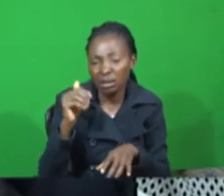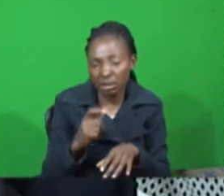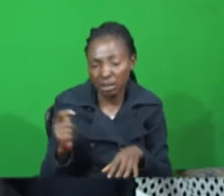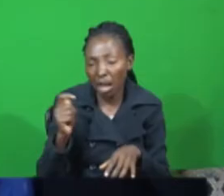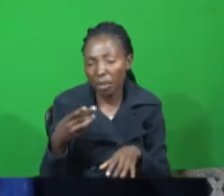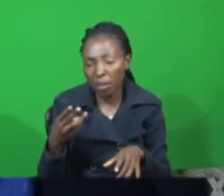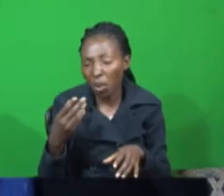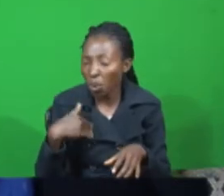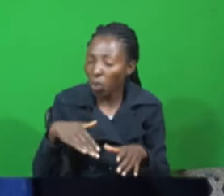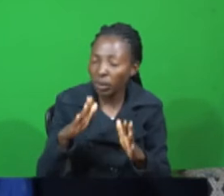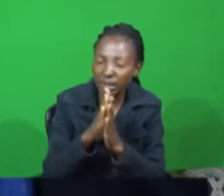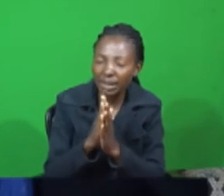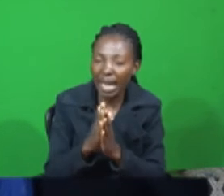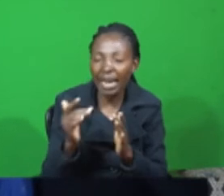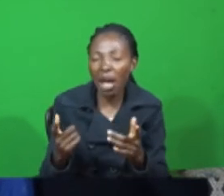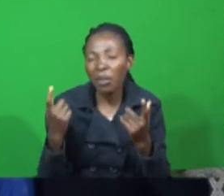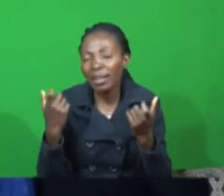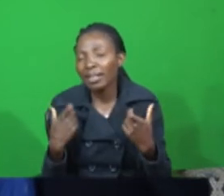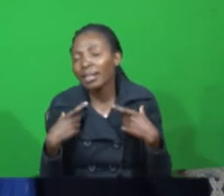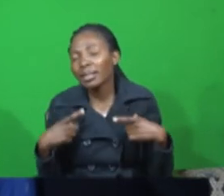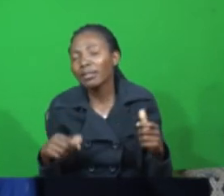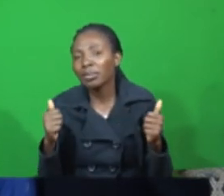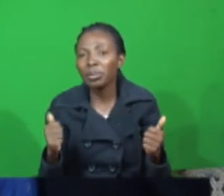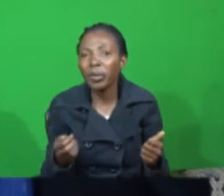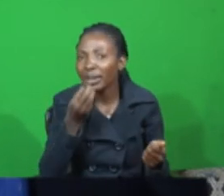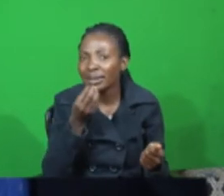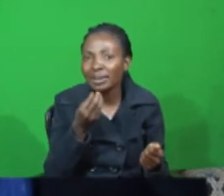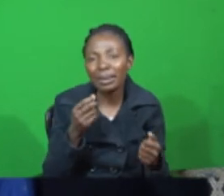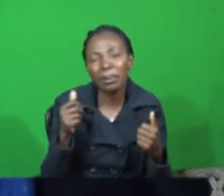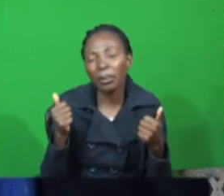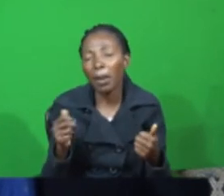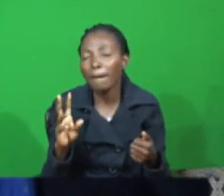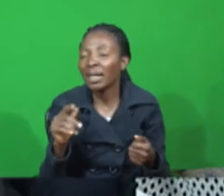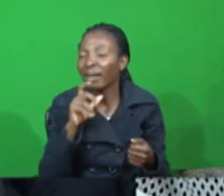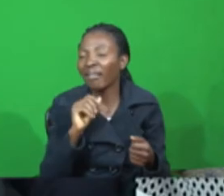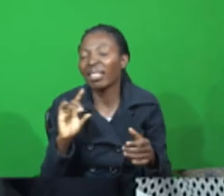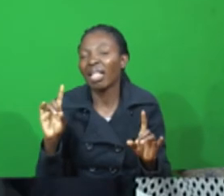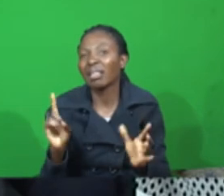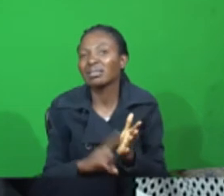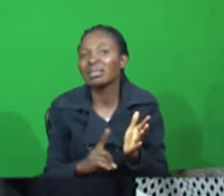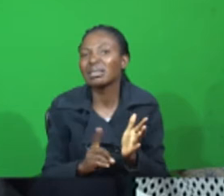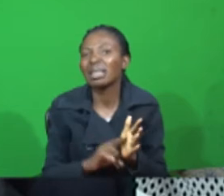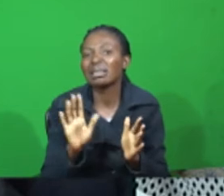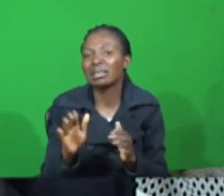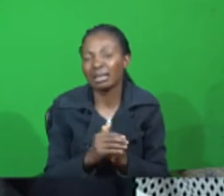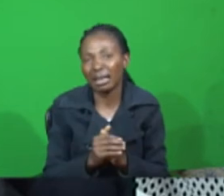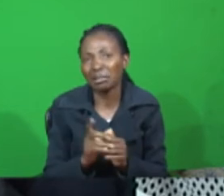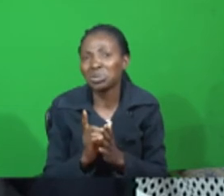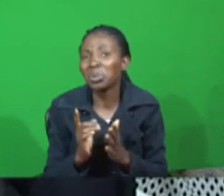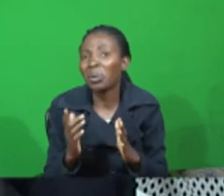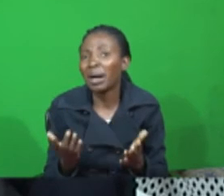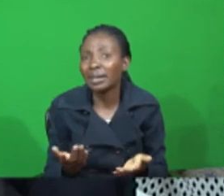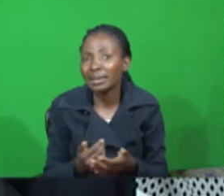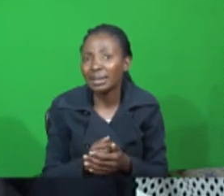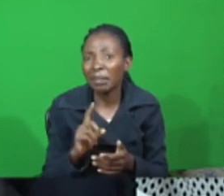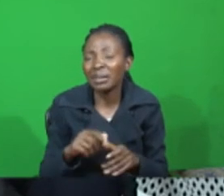ende aritoti hapana apa ndagarwa ndotodyawo rinopisa baba ivo vorara naye sapane paifanira kuitwa sei